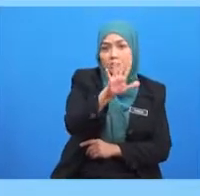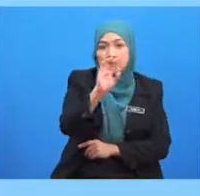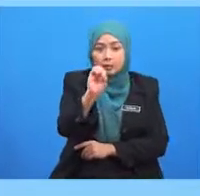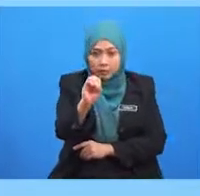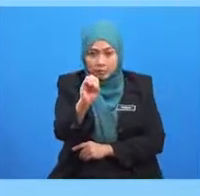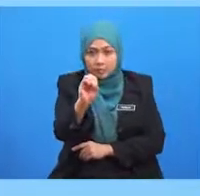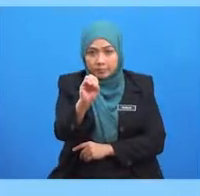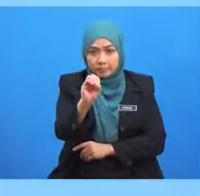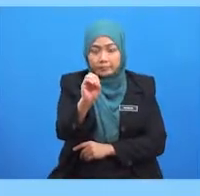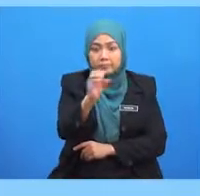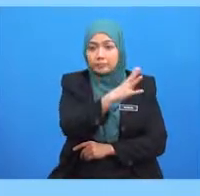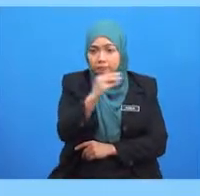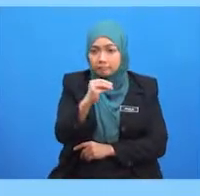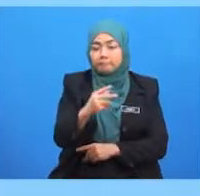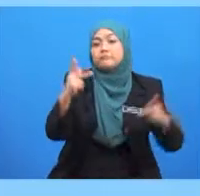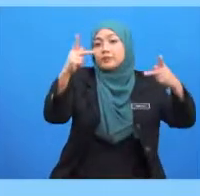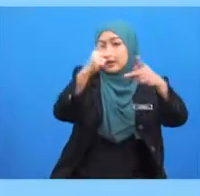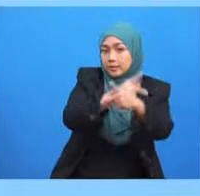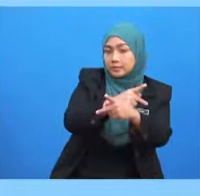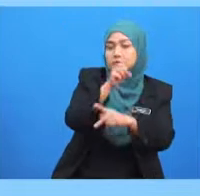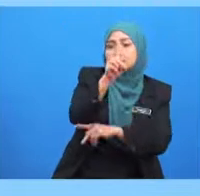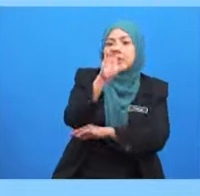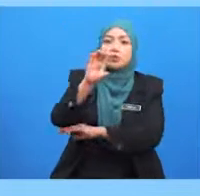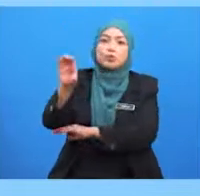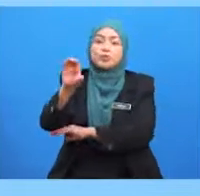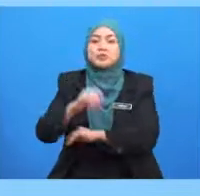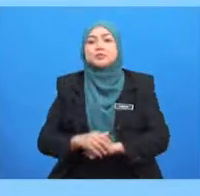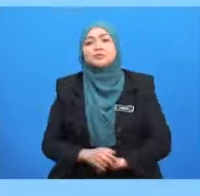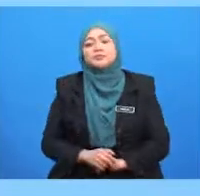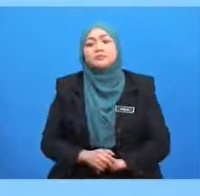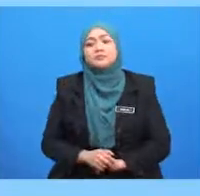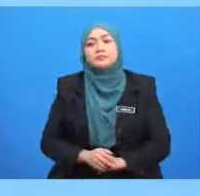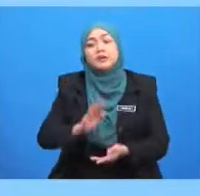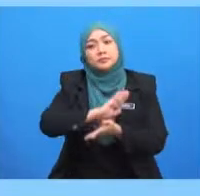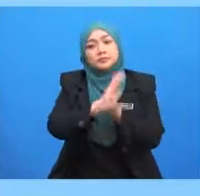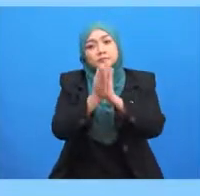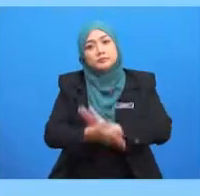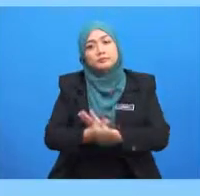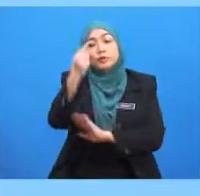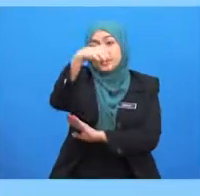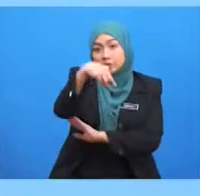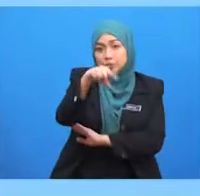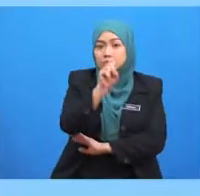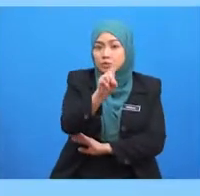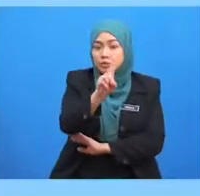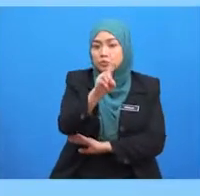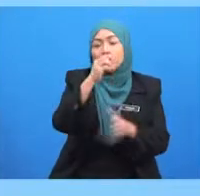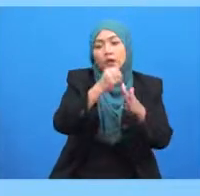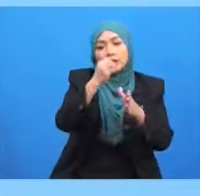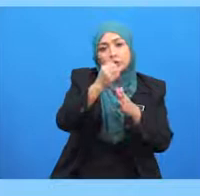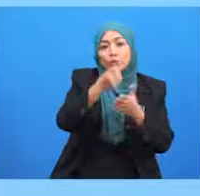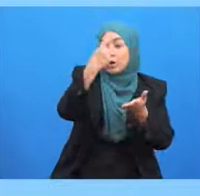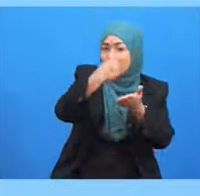1350 Day secara 100 make Q1 atau